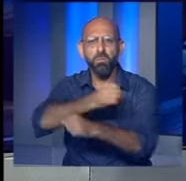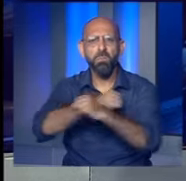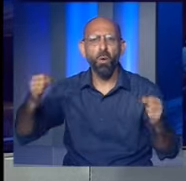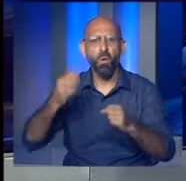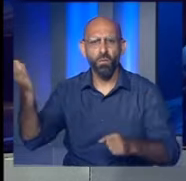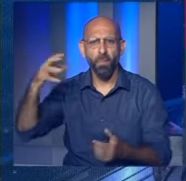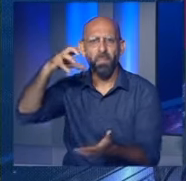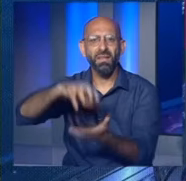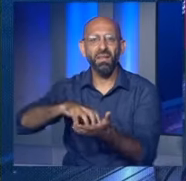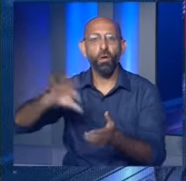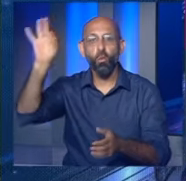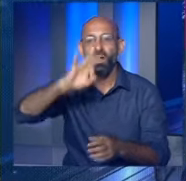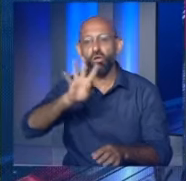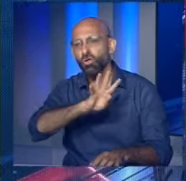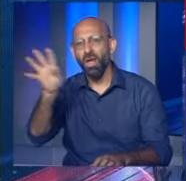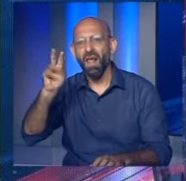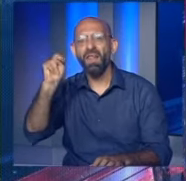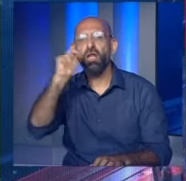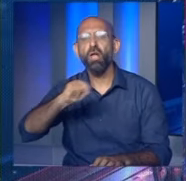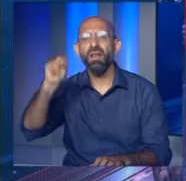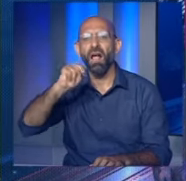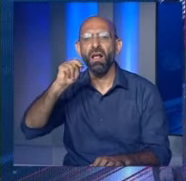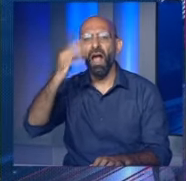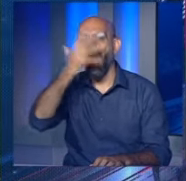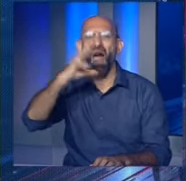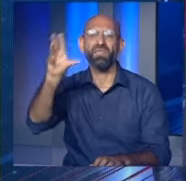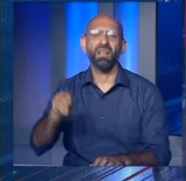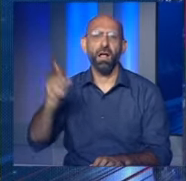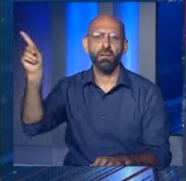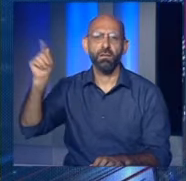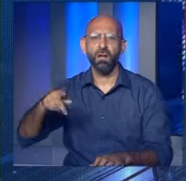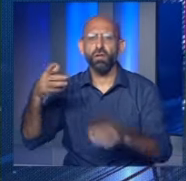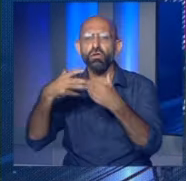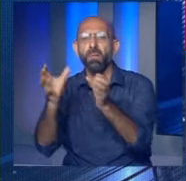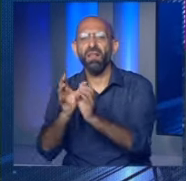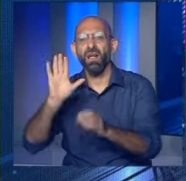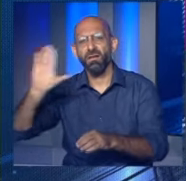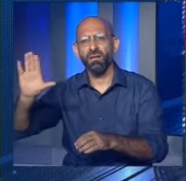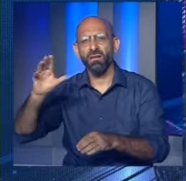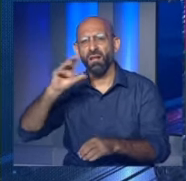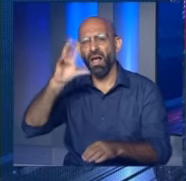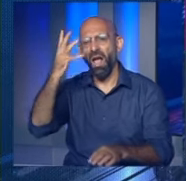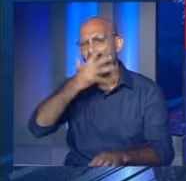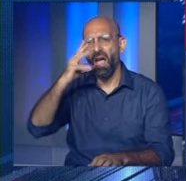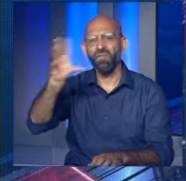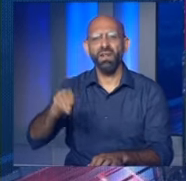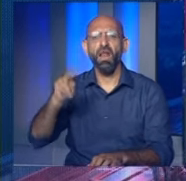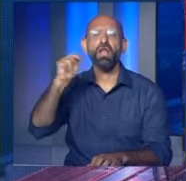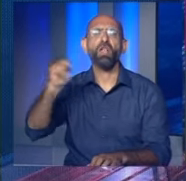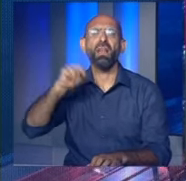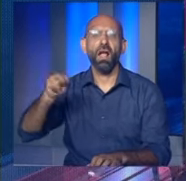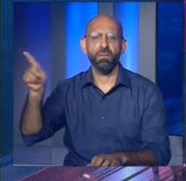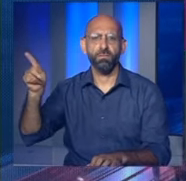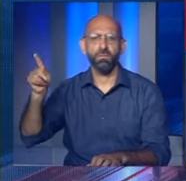عده حصلت في مدينه جزا بولايه بورنو في شمال شرق نيجيريا في هجمات